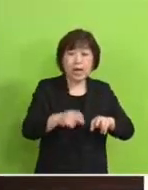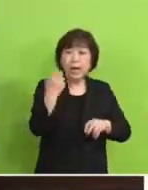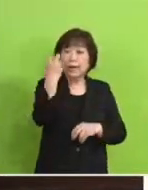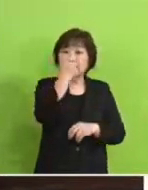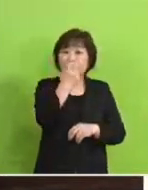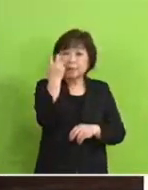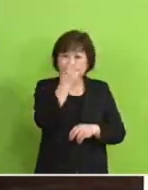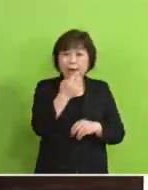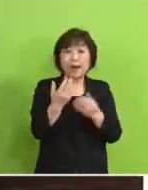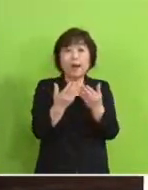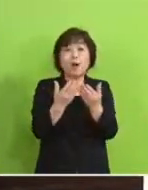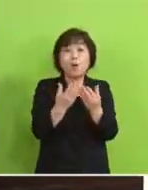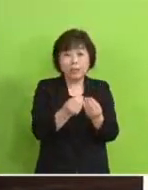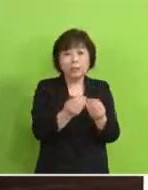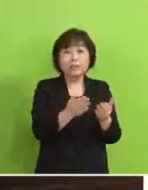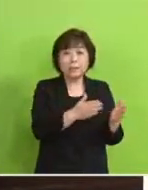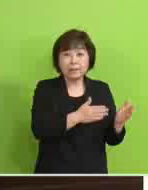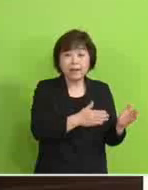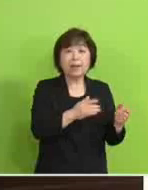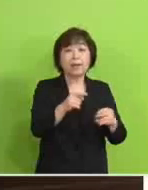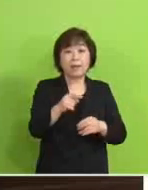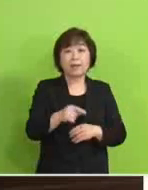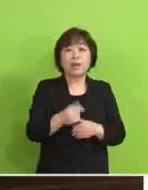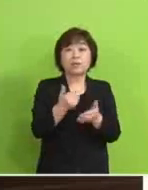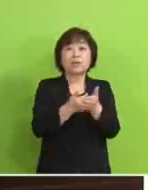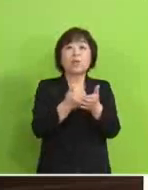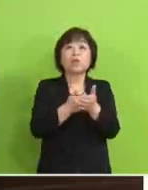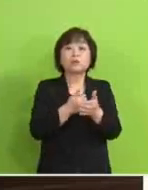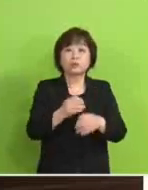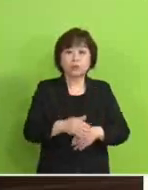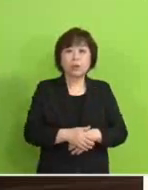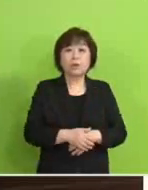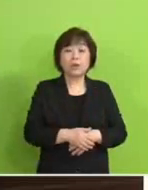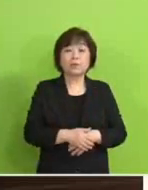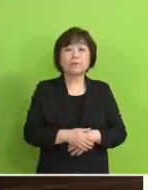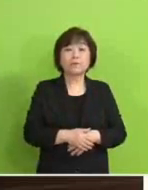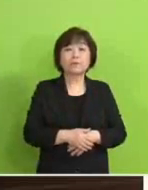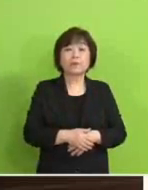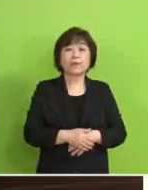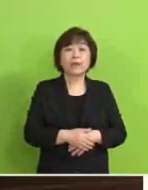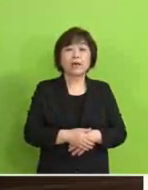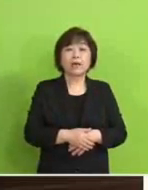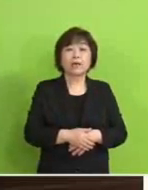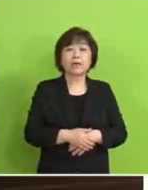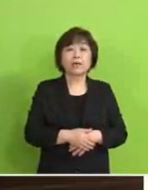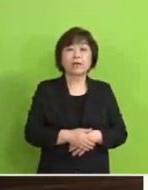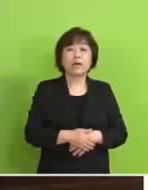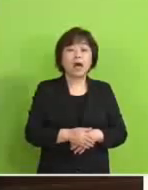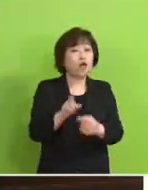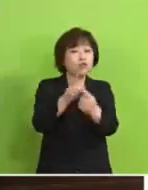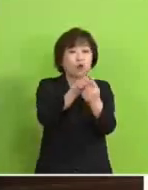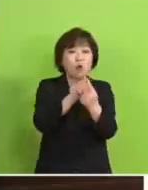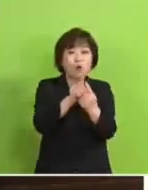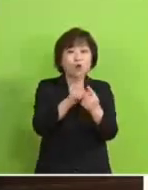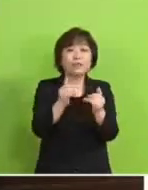検査が完了、残すのは、すいません、 濃厚接触者の健